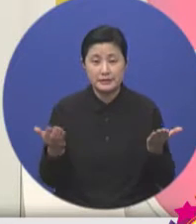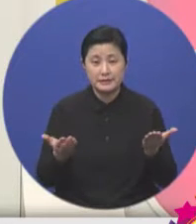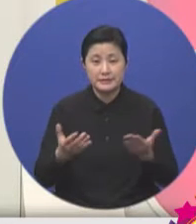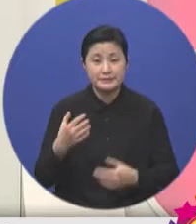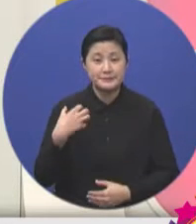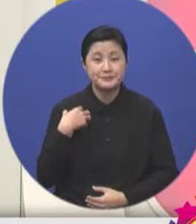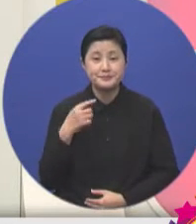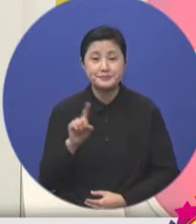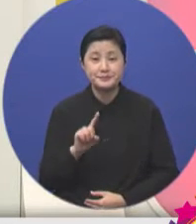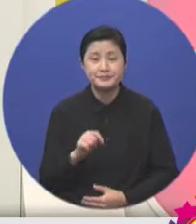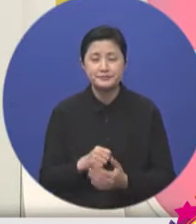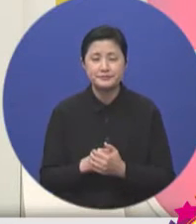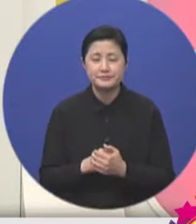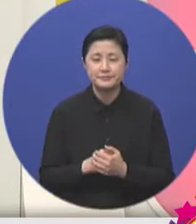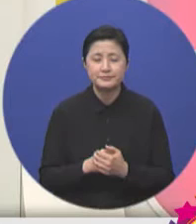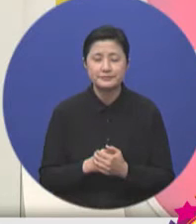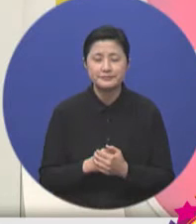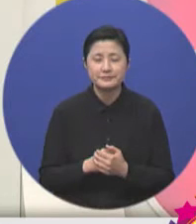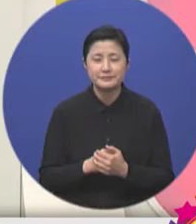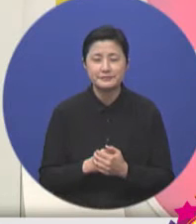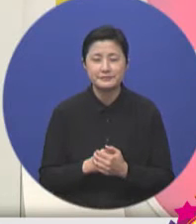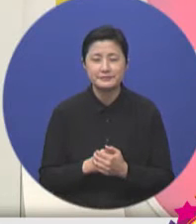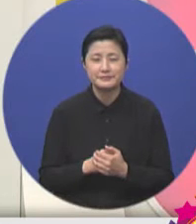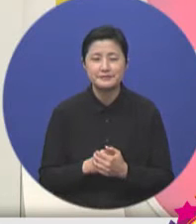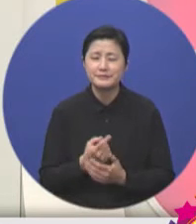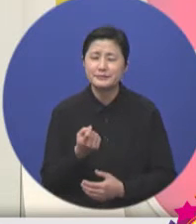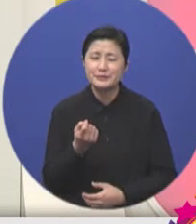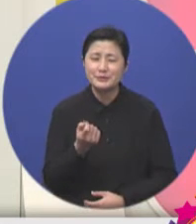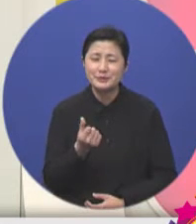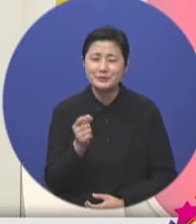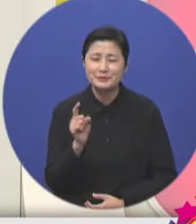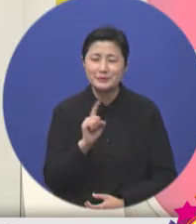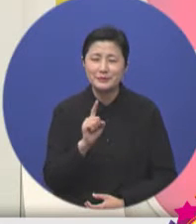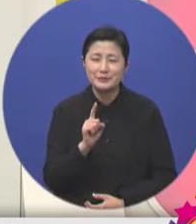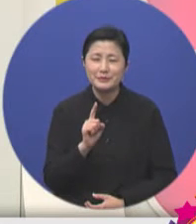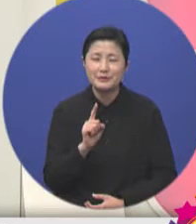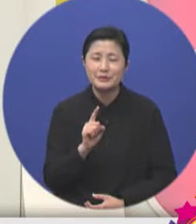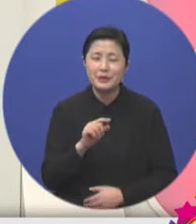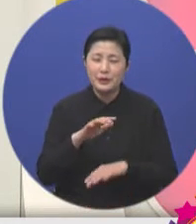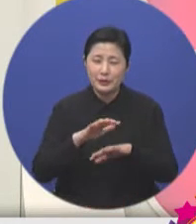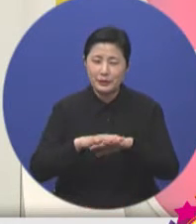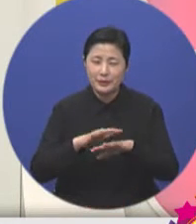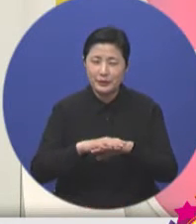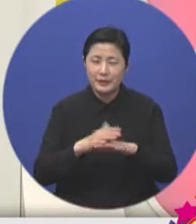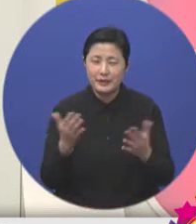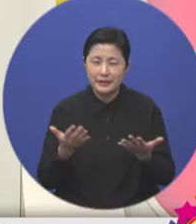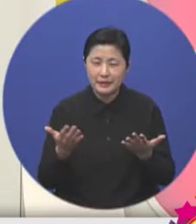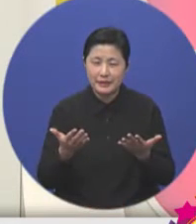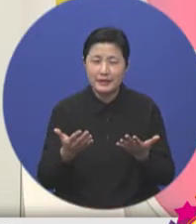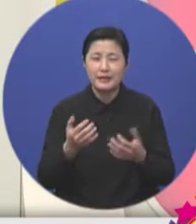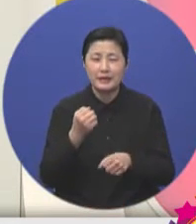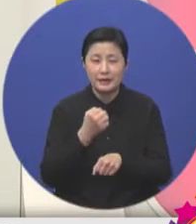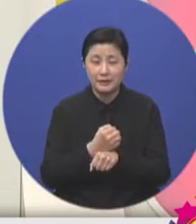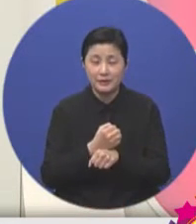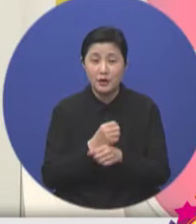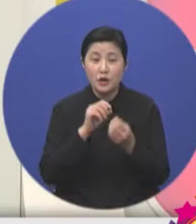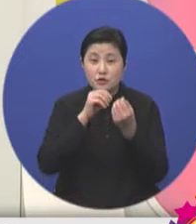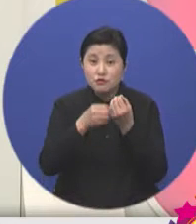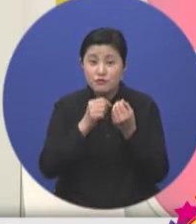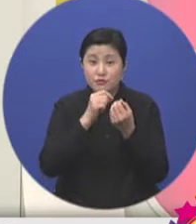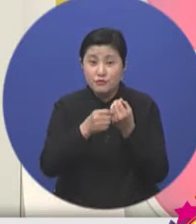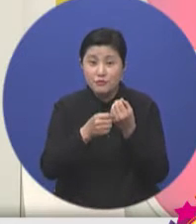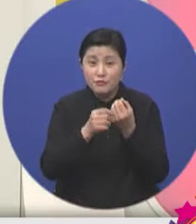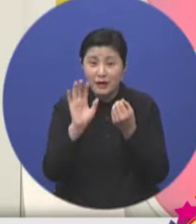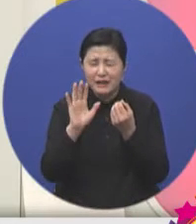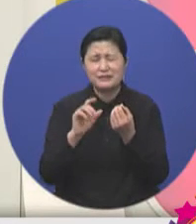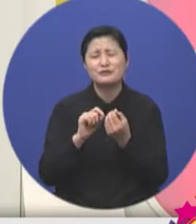뭐예요? 예, 제주도에서 이제 조금 뭐 이. 부업으로 농사 좀 짓고 있습니다. 감귤?